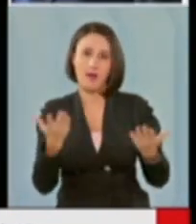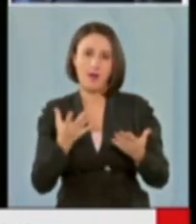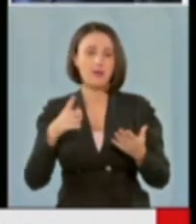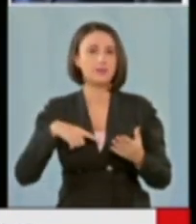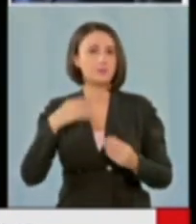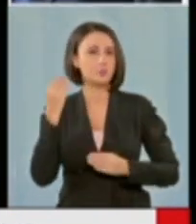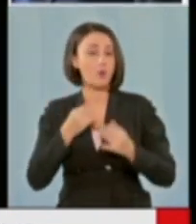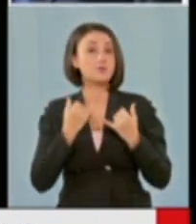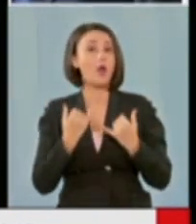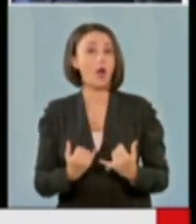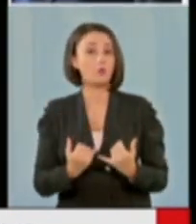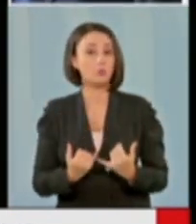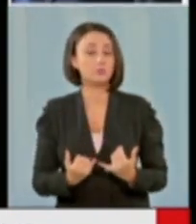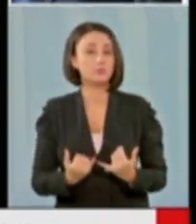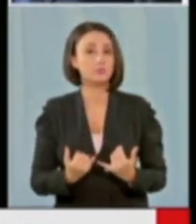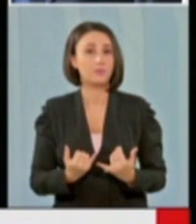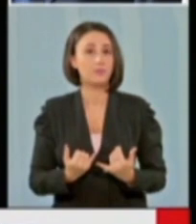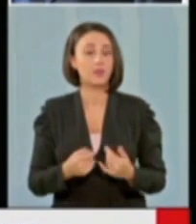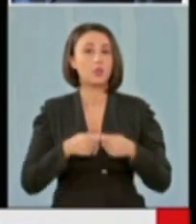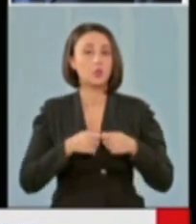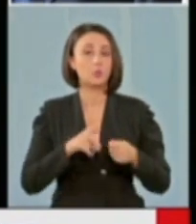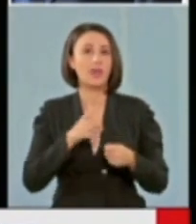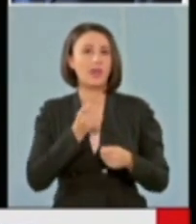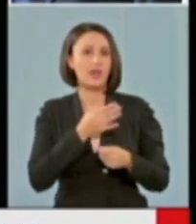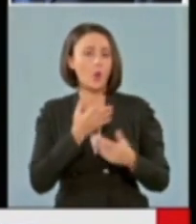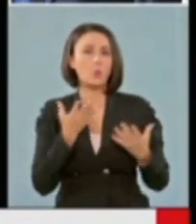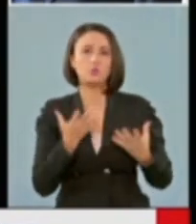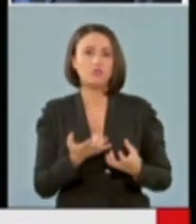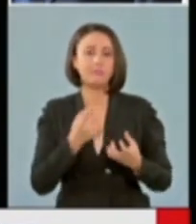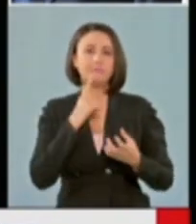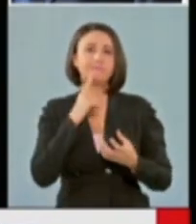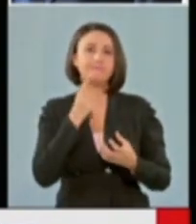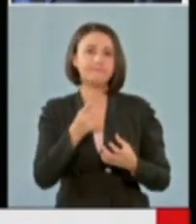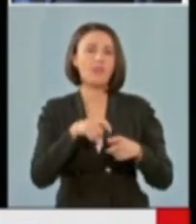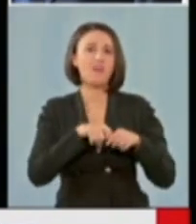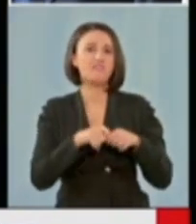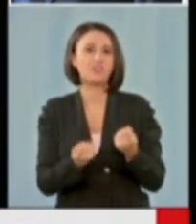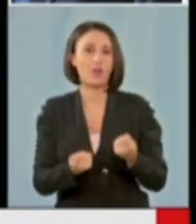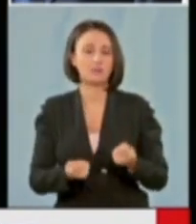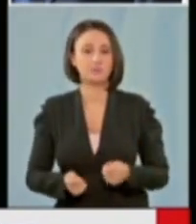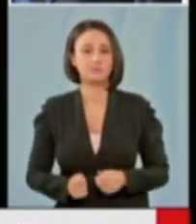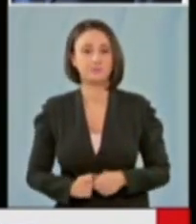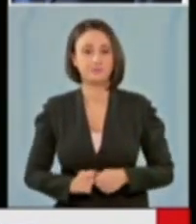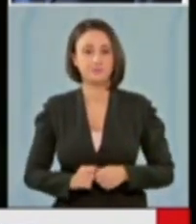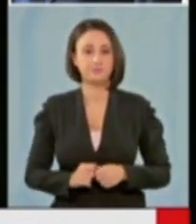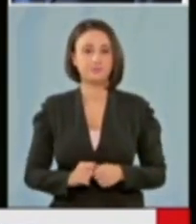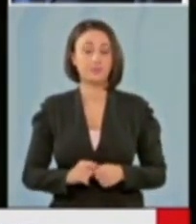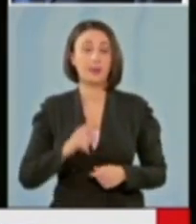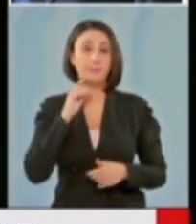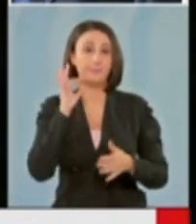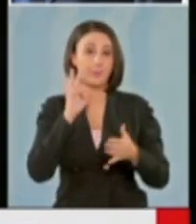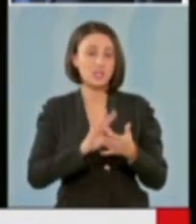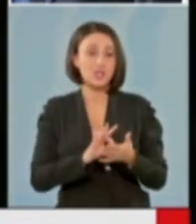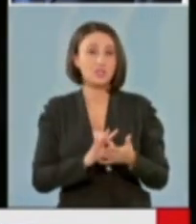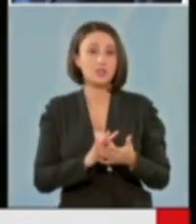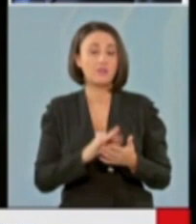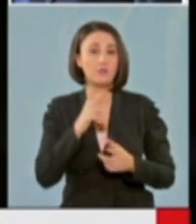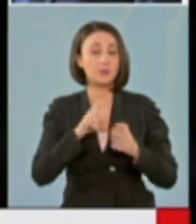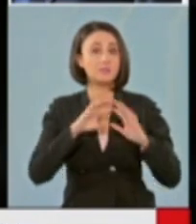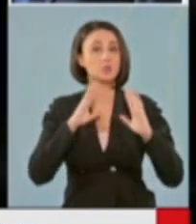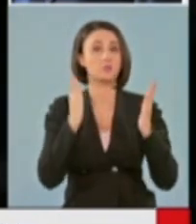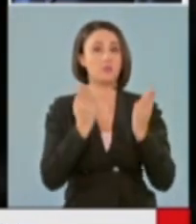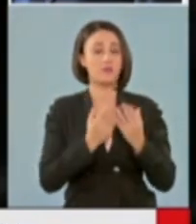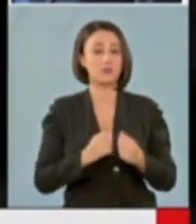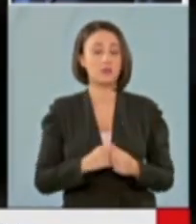exact situația în momentul de față, domnule Grecu? Ce suprafață este afectată? În prezent vorbim de o suprafață